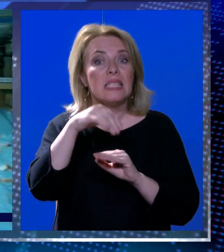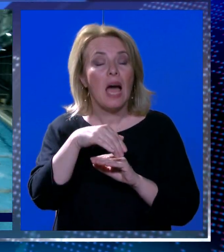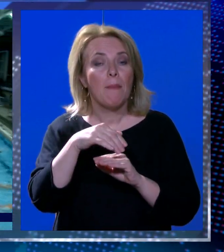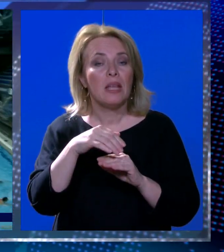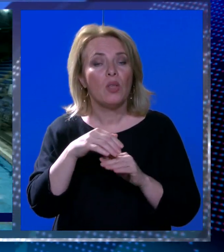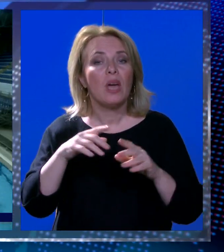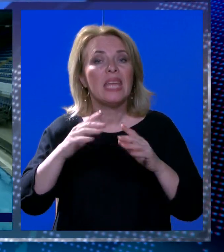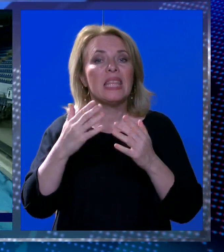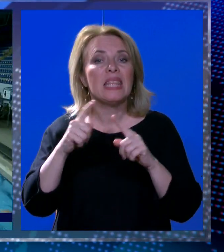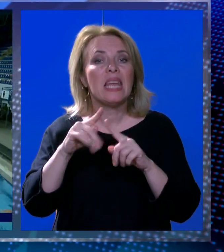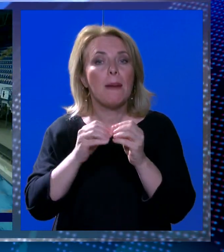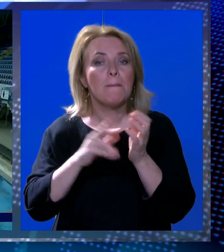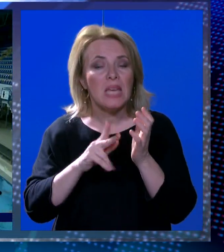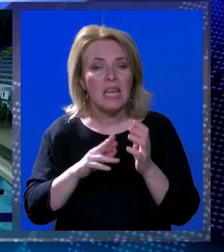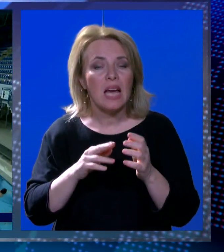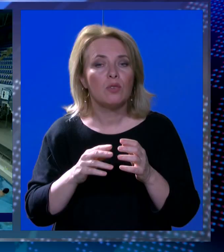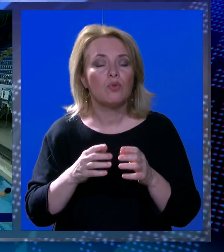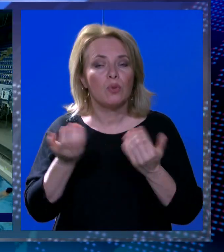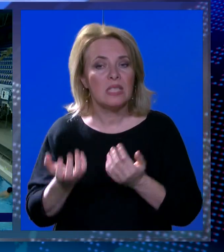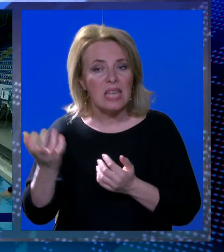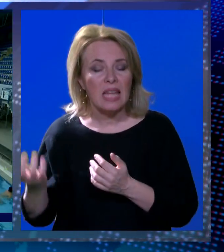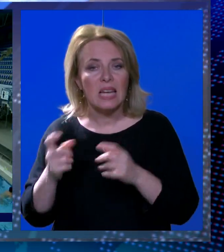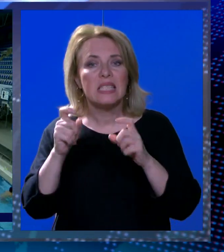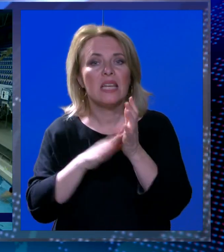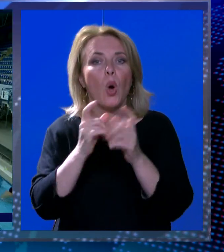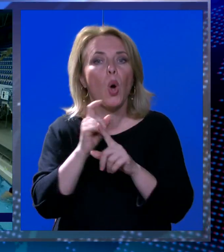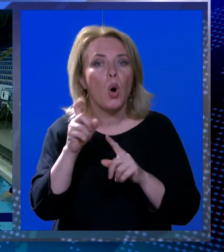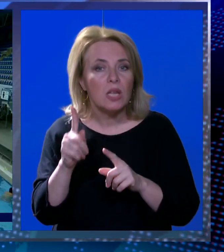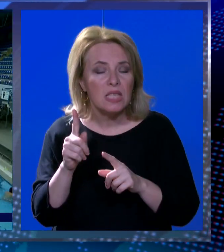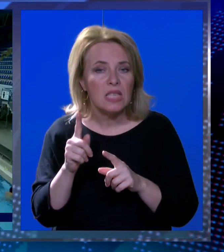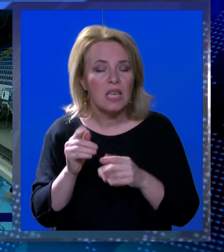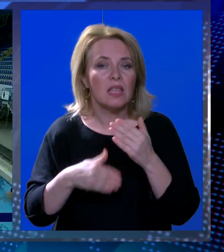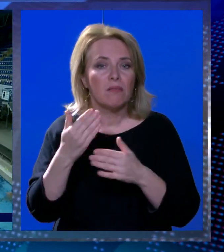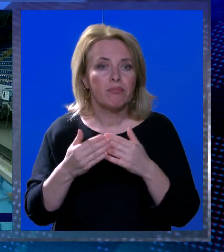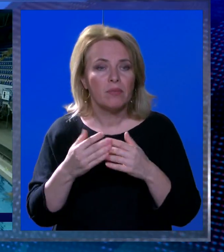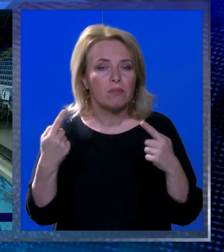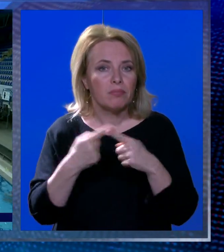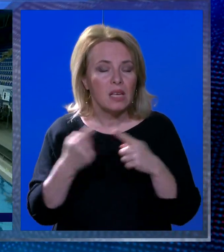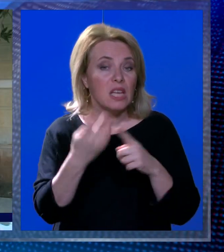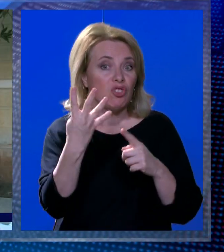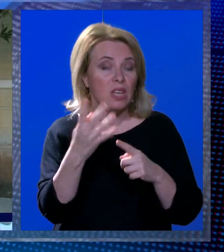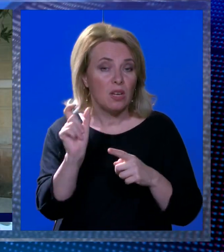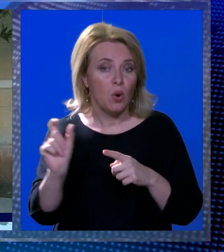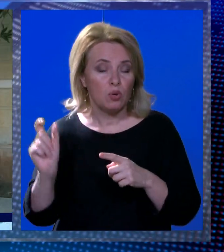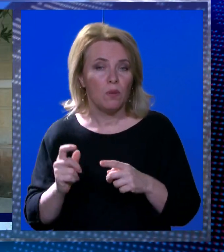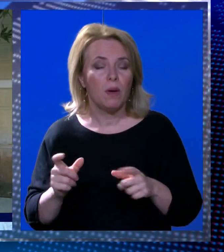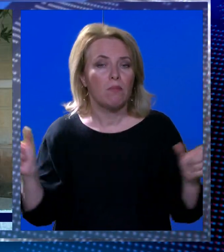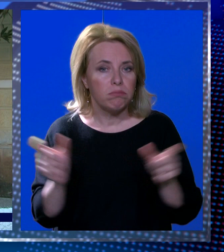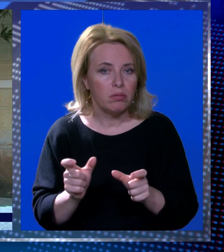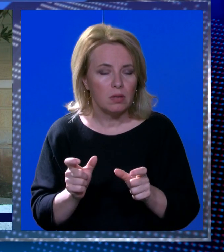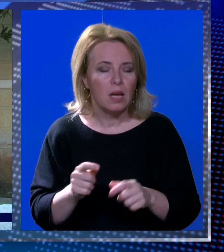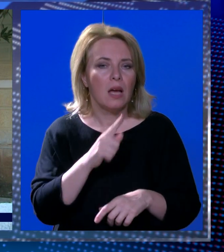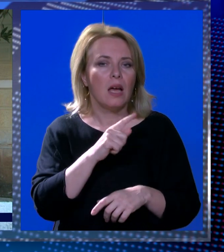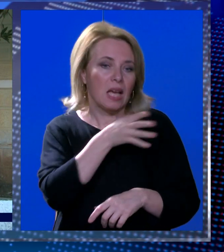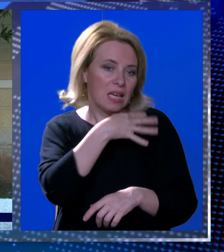su smješteni navijači crnogorske reprezentacije. Došlo je do naguravanja, epilog je da su četvorica uhićena. Radi se o četiri